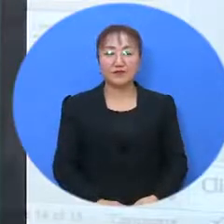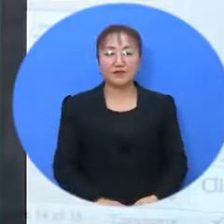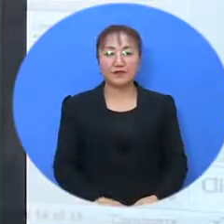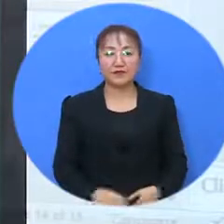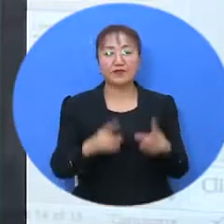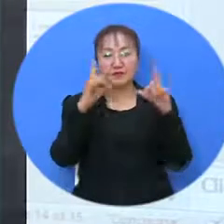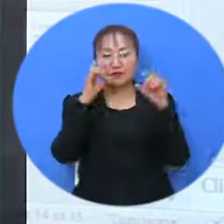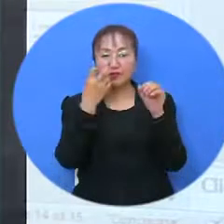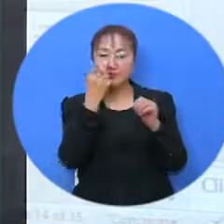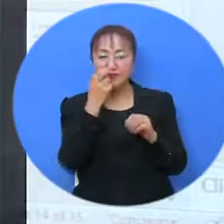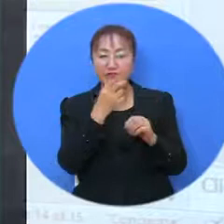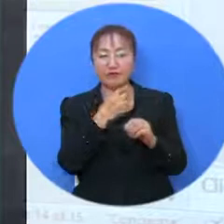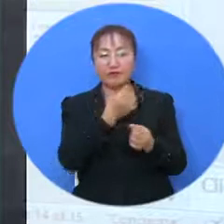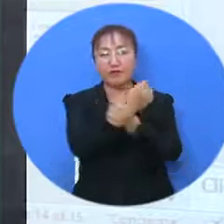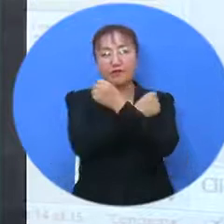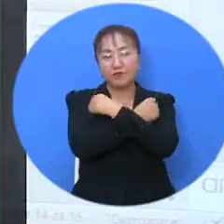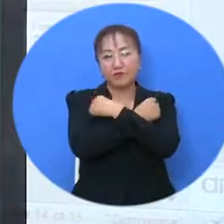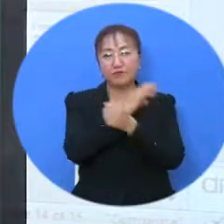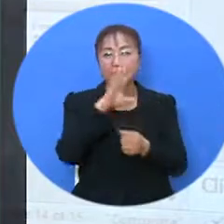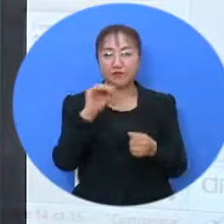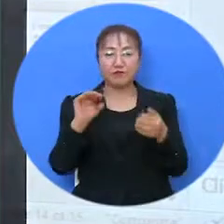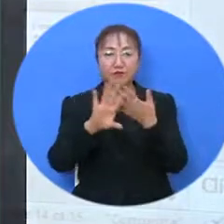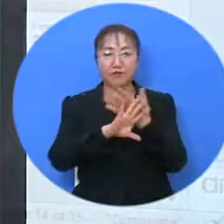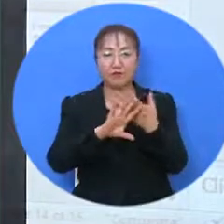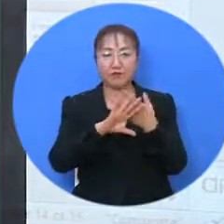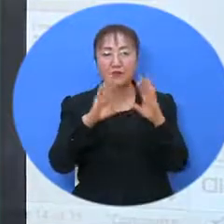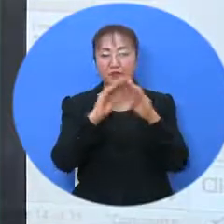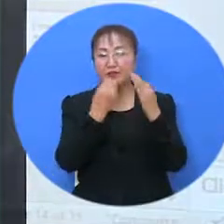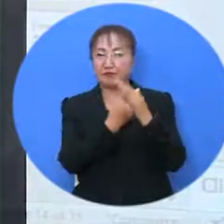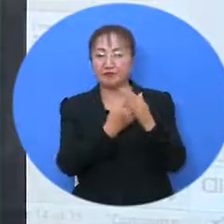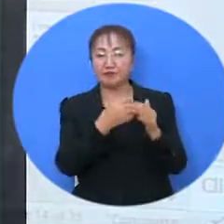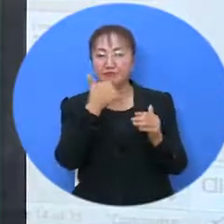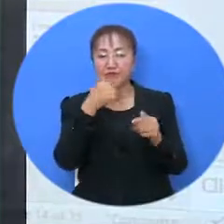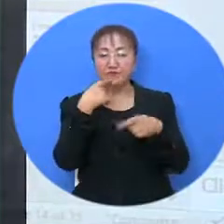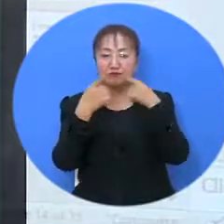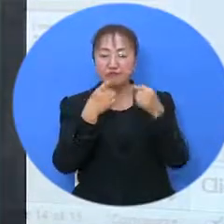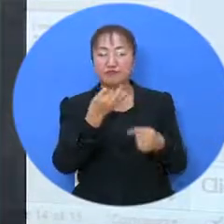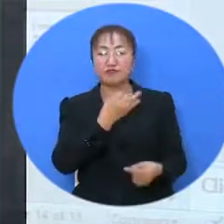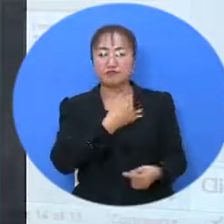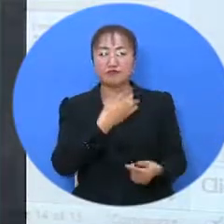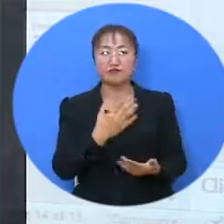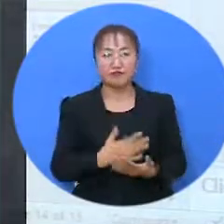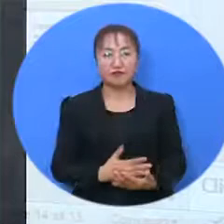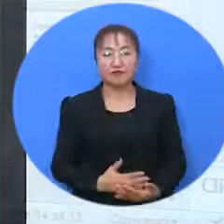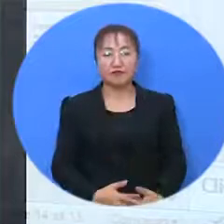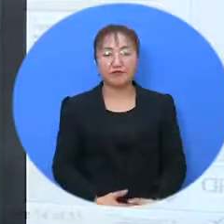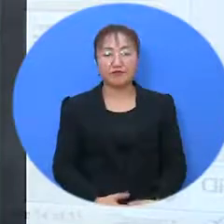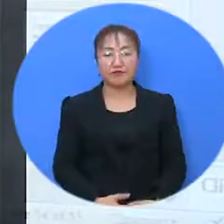Зургийг ажиглаад аюул ослоос хэрхэн сэргийлэх талаар гэр бүлийнхэнтэйгээ ярилцсан гэдэгт багш нь итгэлтэй